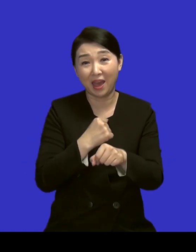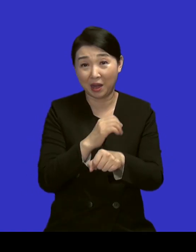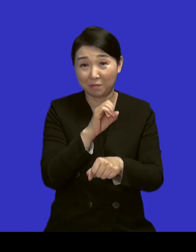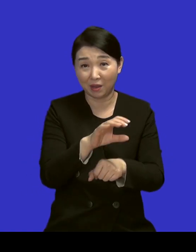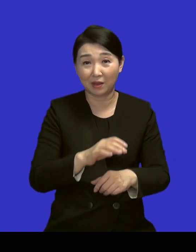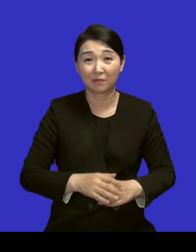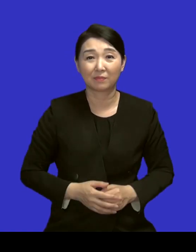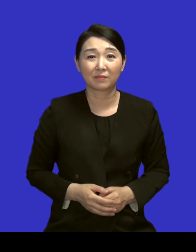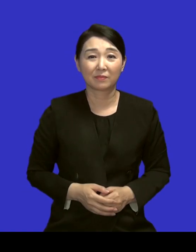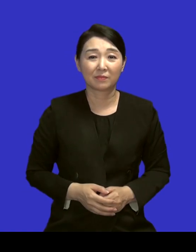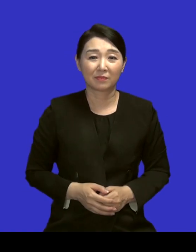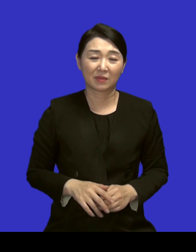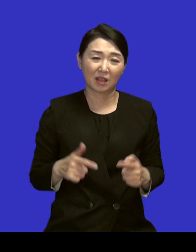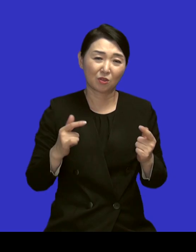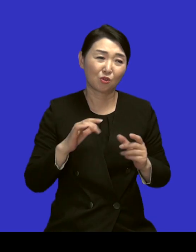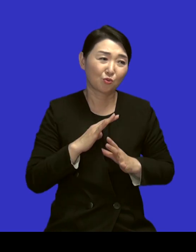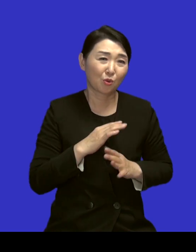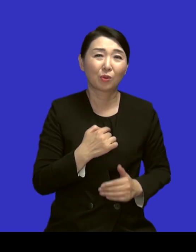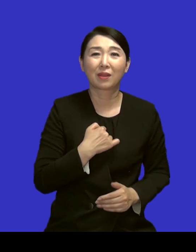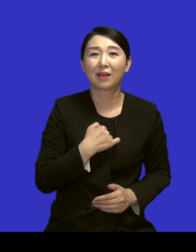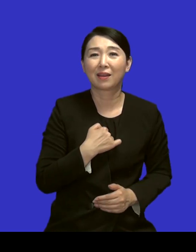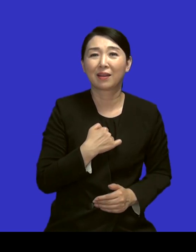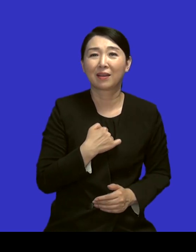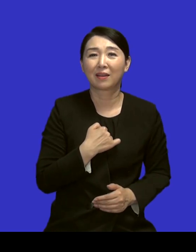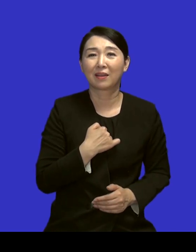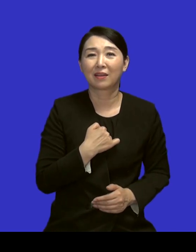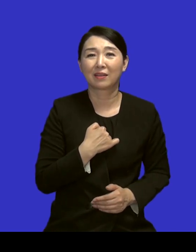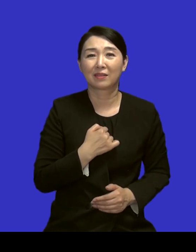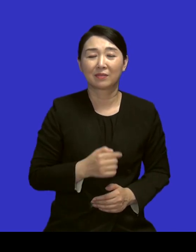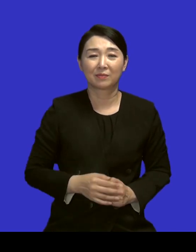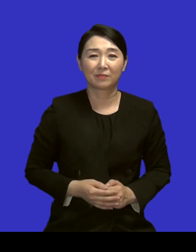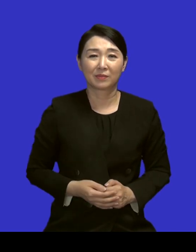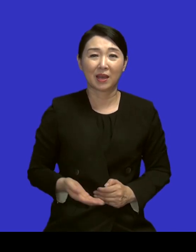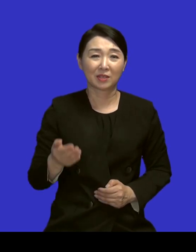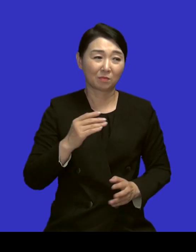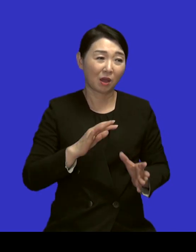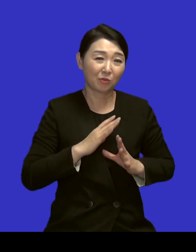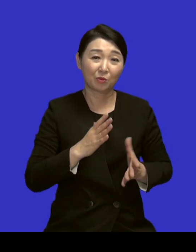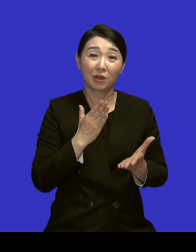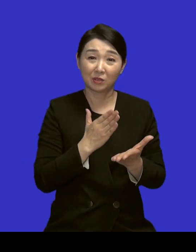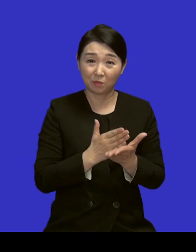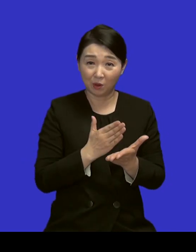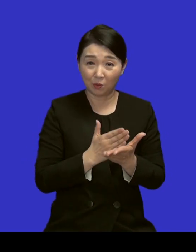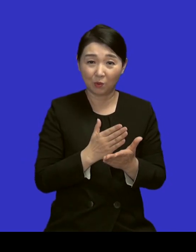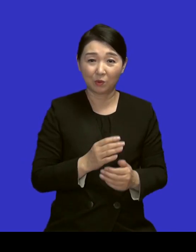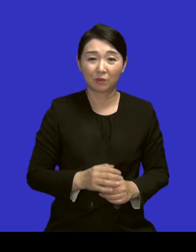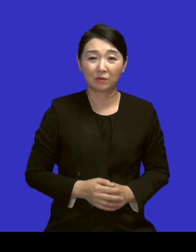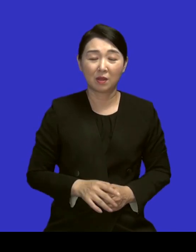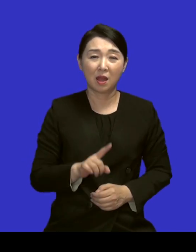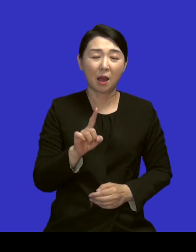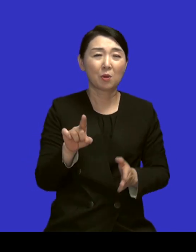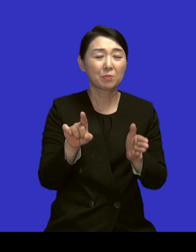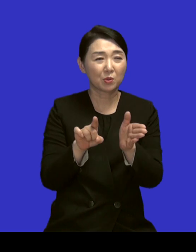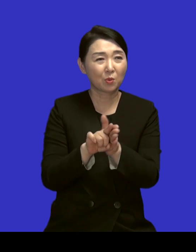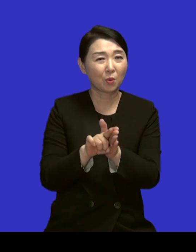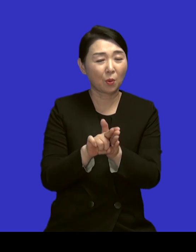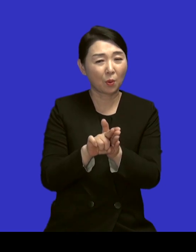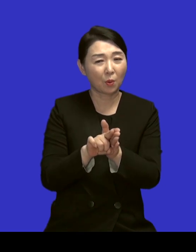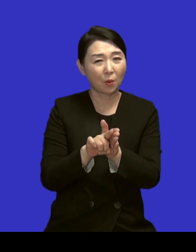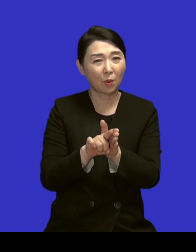그냥 늘 두려움에 있는 저에게 야 두려워하지 말고 한 번만 믿고